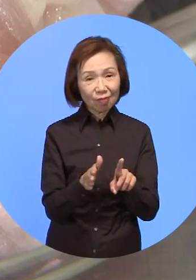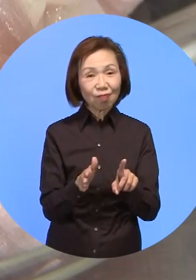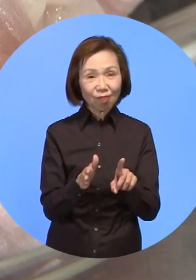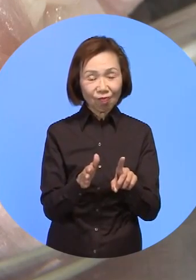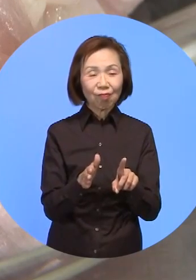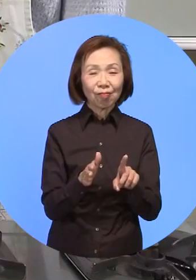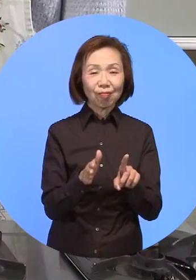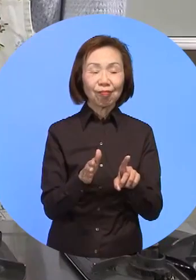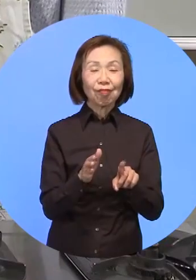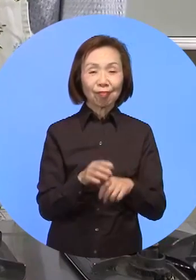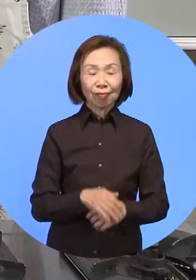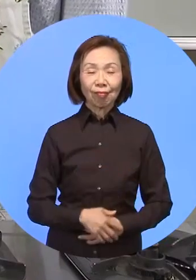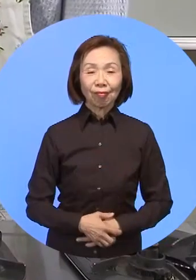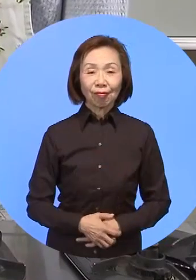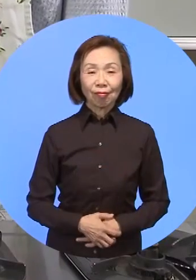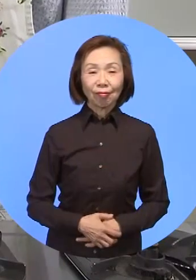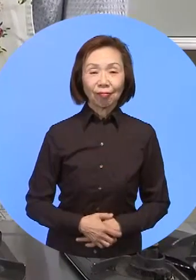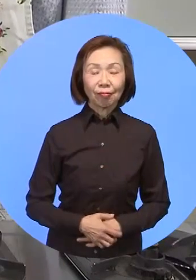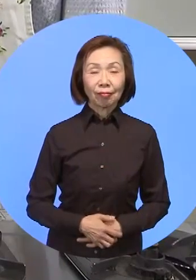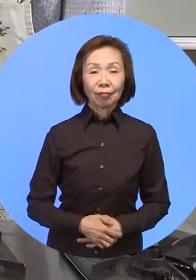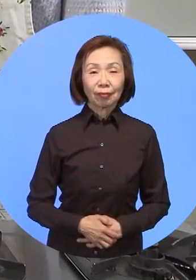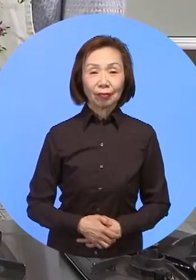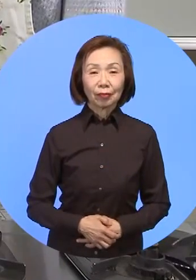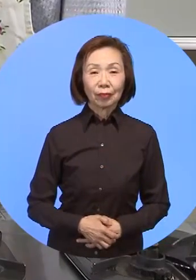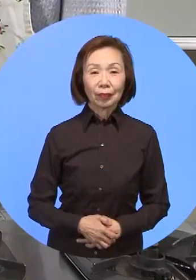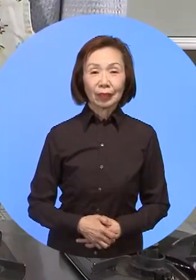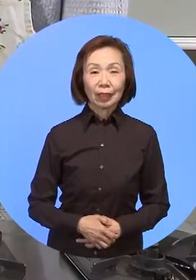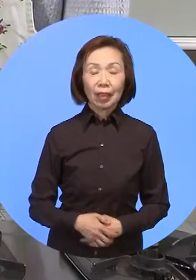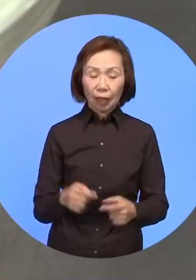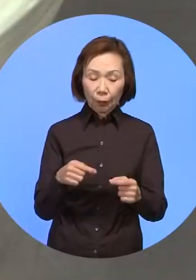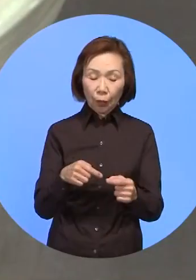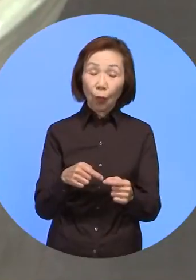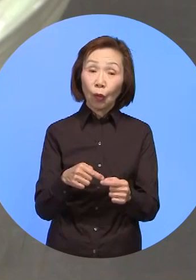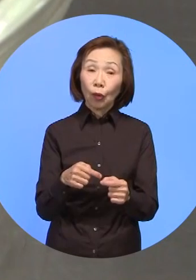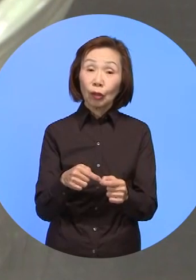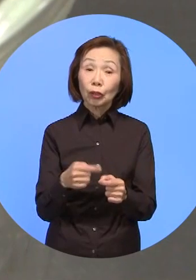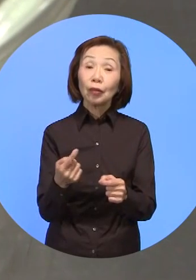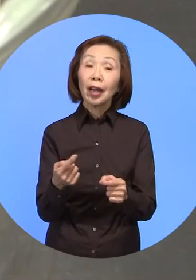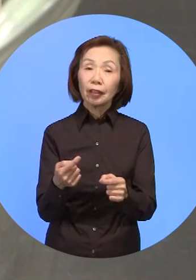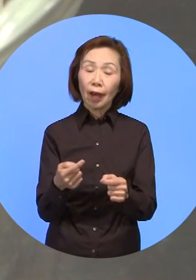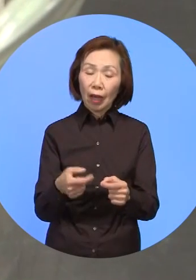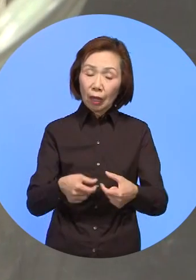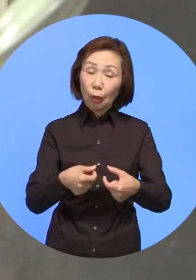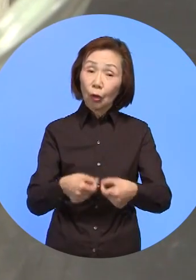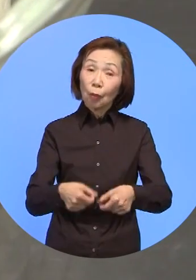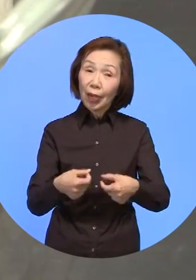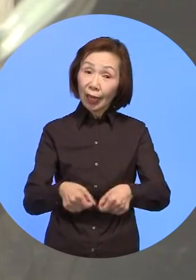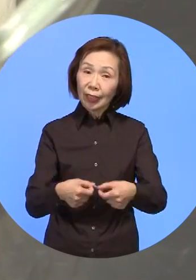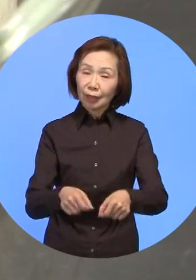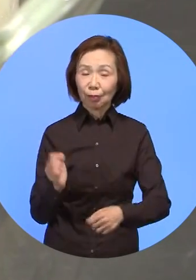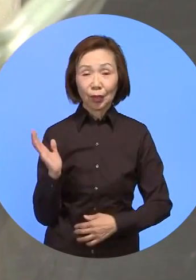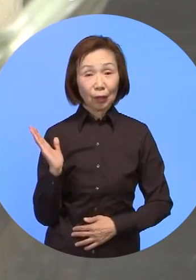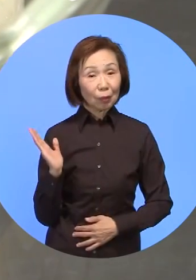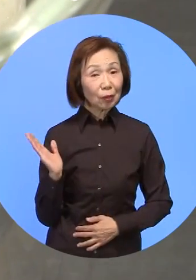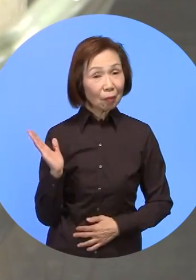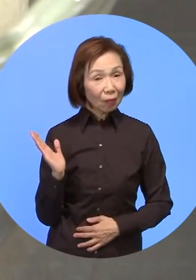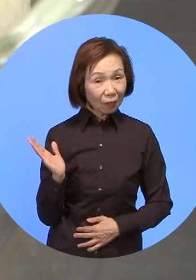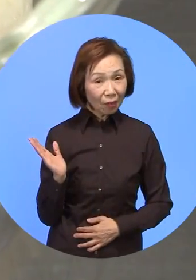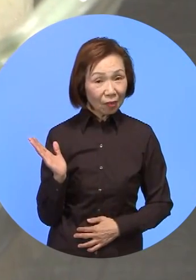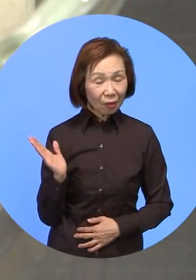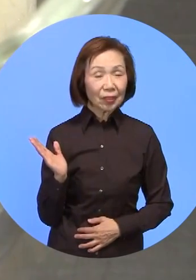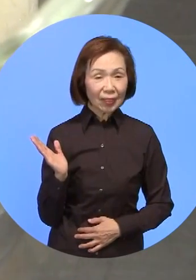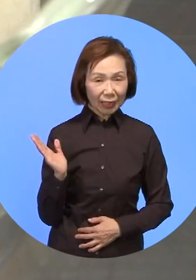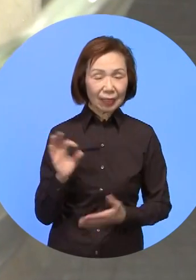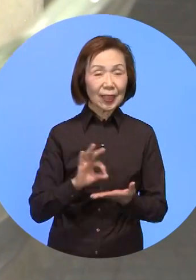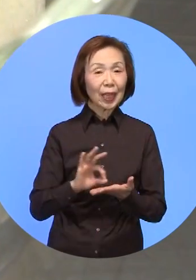です。くわいの方は先ほど出ましたくわいのくずを使って、もうちょ少しね、細か